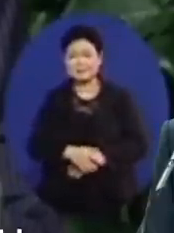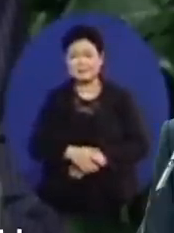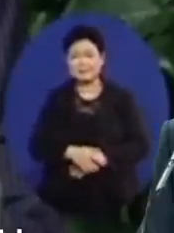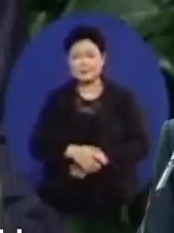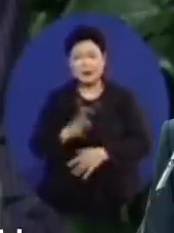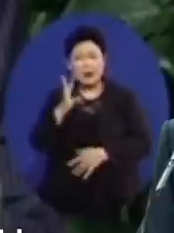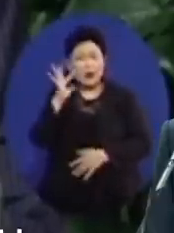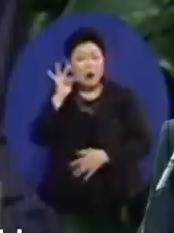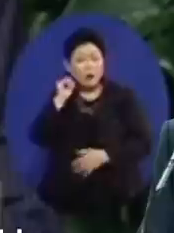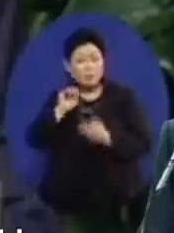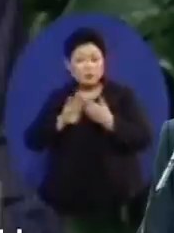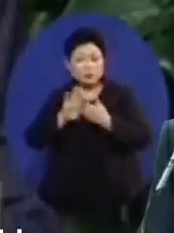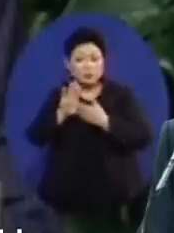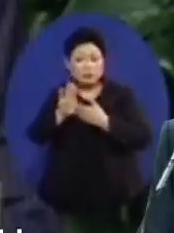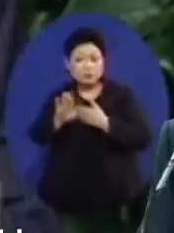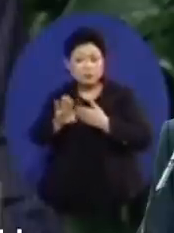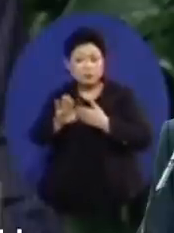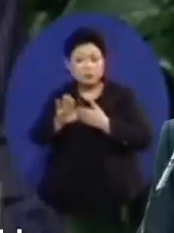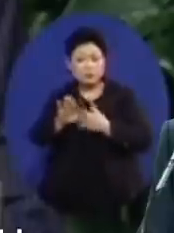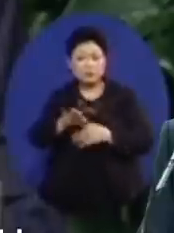얼마 있지 않다가